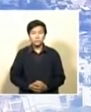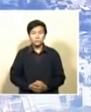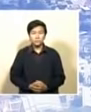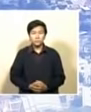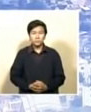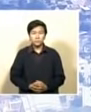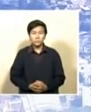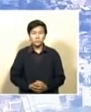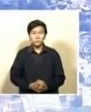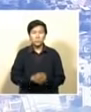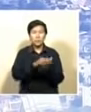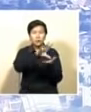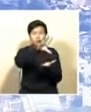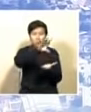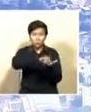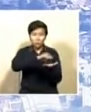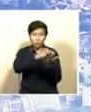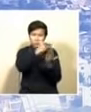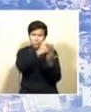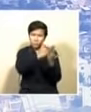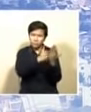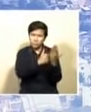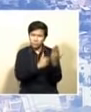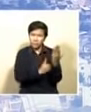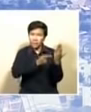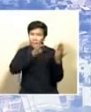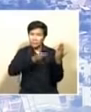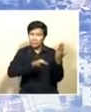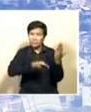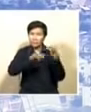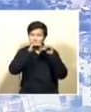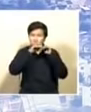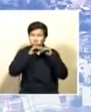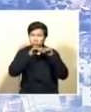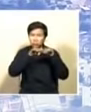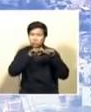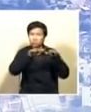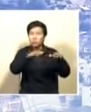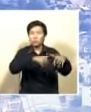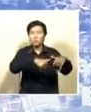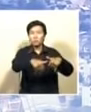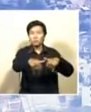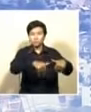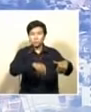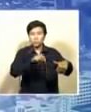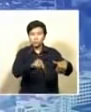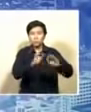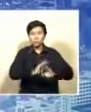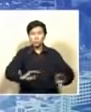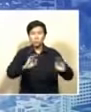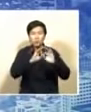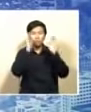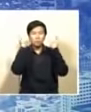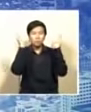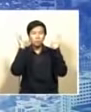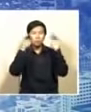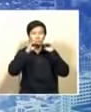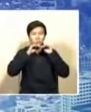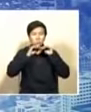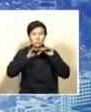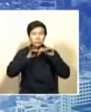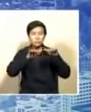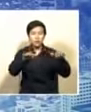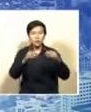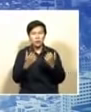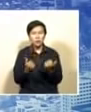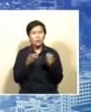ไปยังพี่น้องประชาชนนั่นคือการสื่อสารเองนะครับแล้วก็เป็นเรื่องที่ตอนนี้ต้องใช้เทคโนโลยีให้ทันส